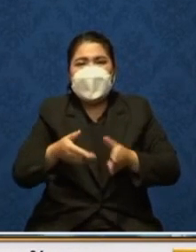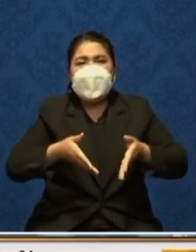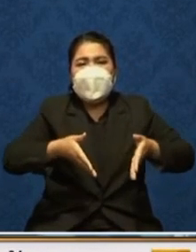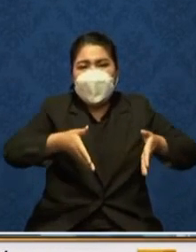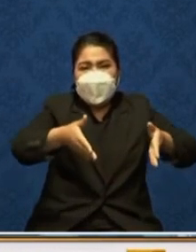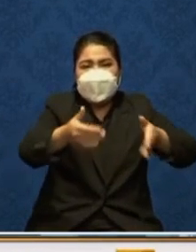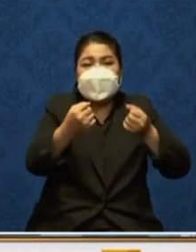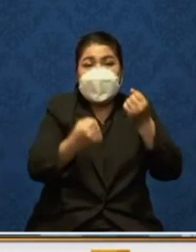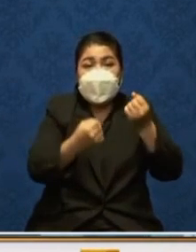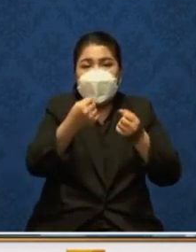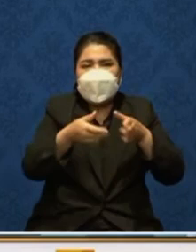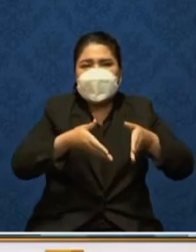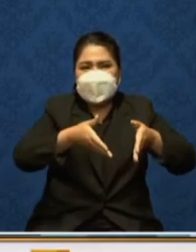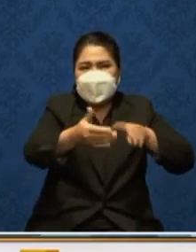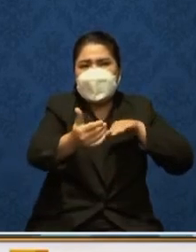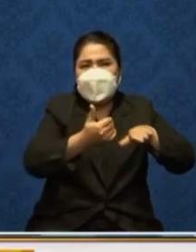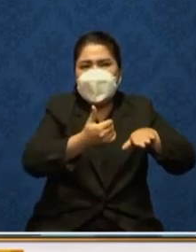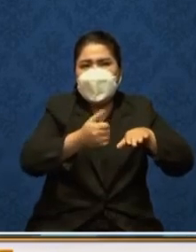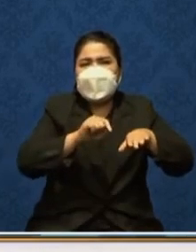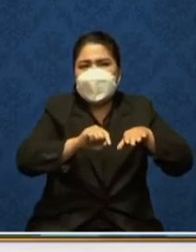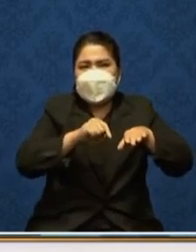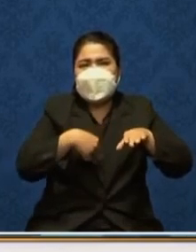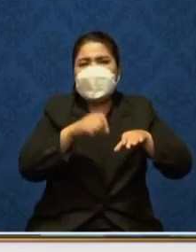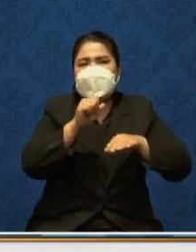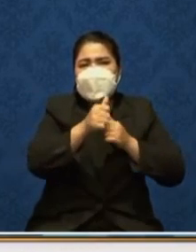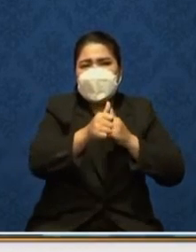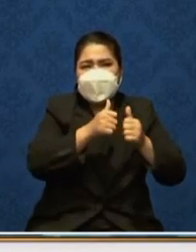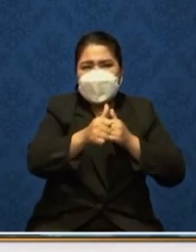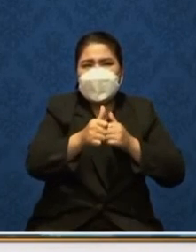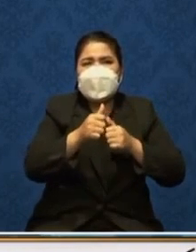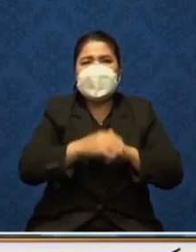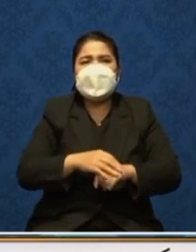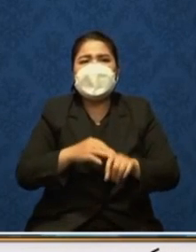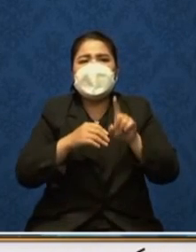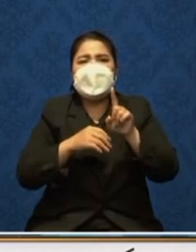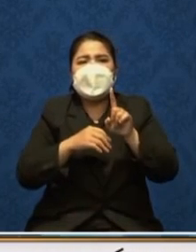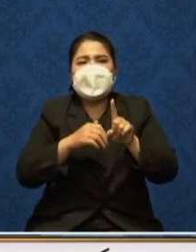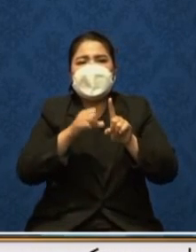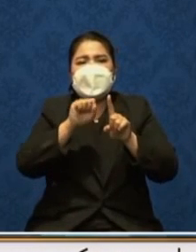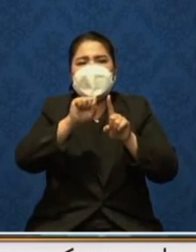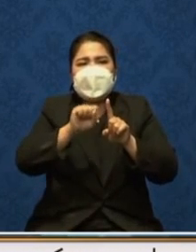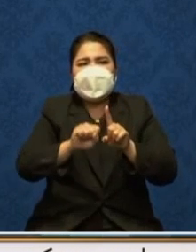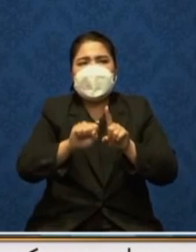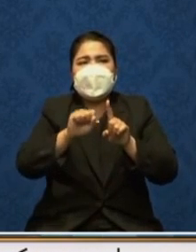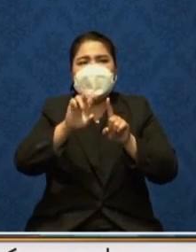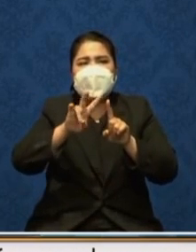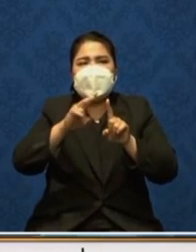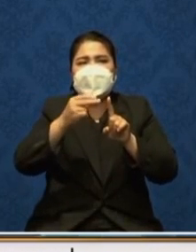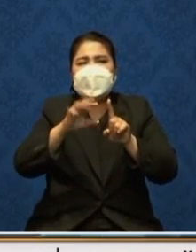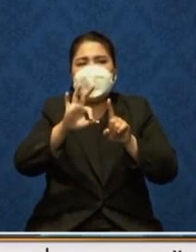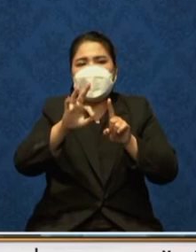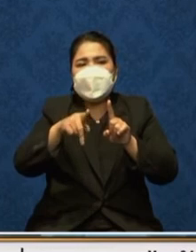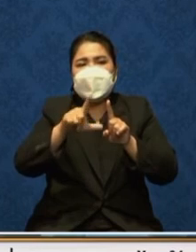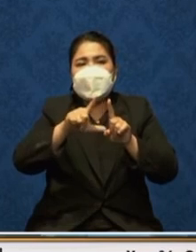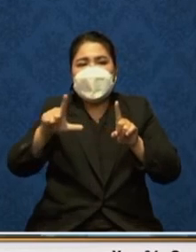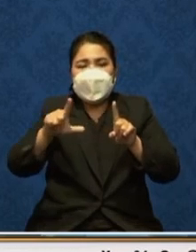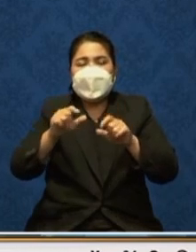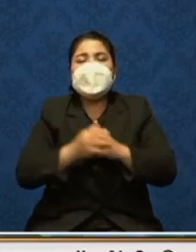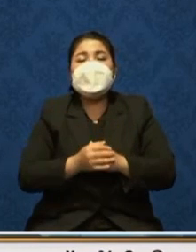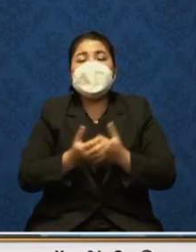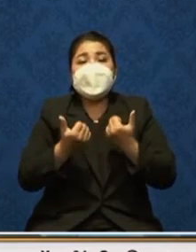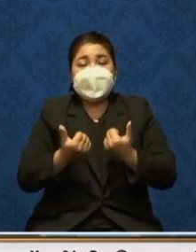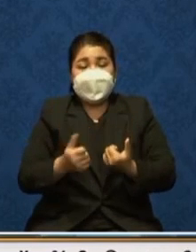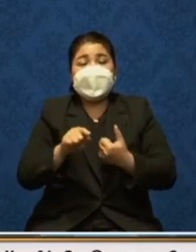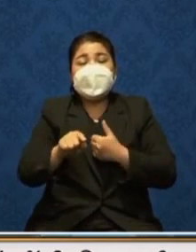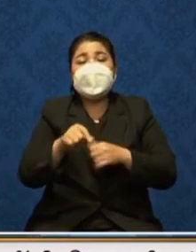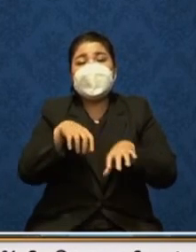่งแต่เราจะเพิมอกคู่หนึ่ อีก 179,000้านบาทแล้นความน่ากลวคเราจะทำโมเดลนี้ทจะ